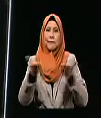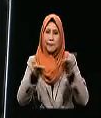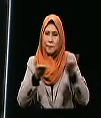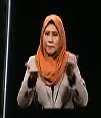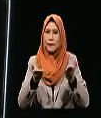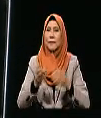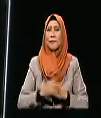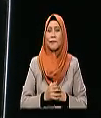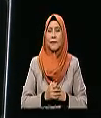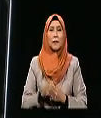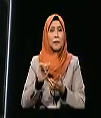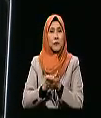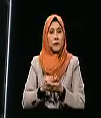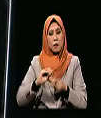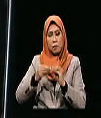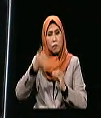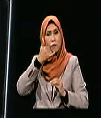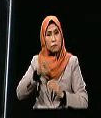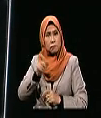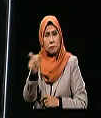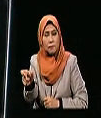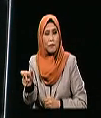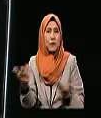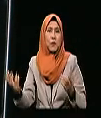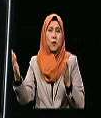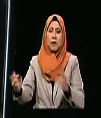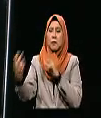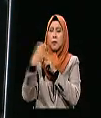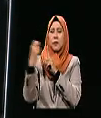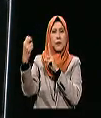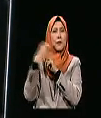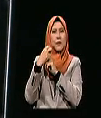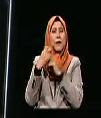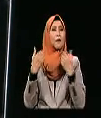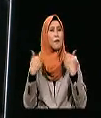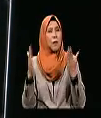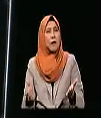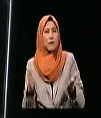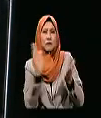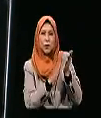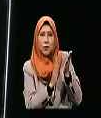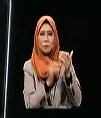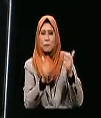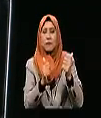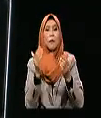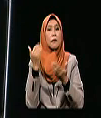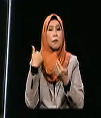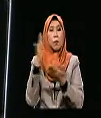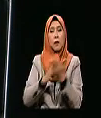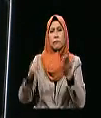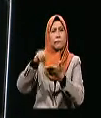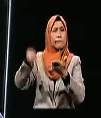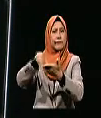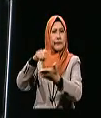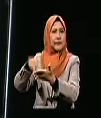kata perbuatan ini akan mendedahkan diri kita untuk orang telefon, orang puji, orang kritik dan sebagainya. Saya kata sebagai wakil